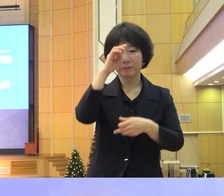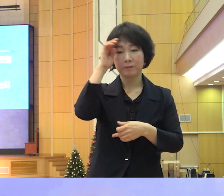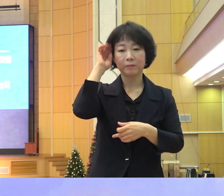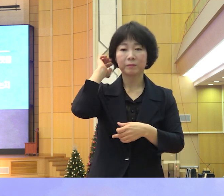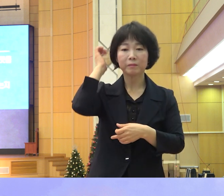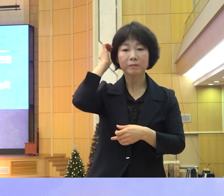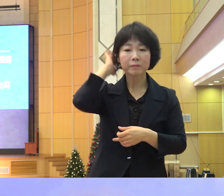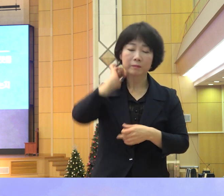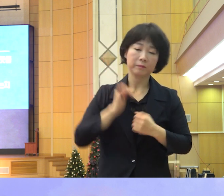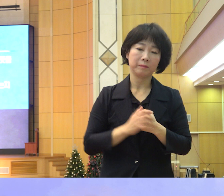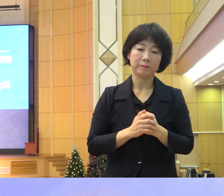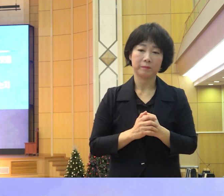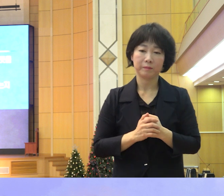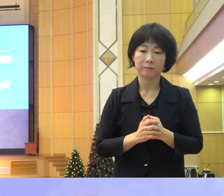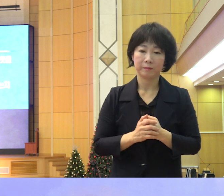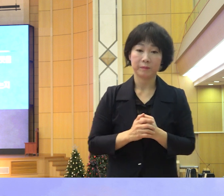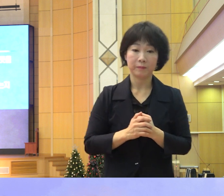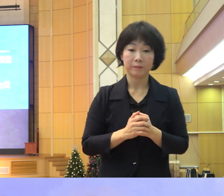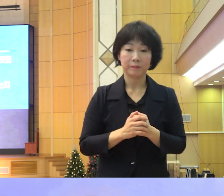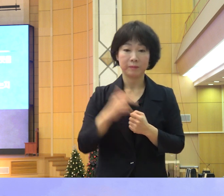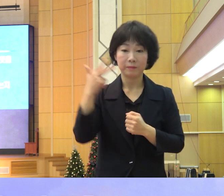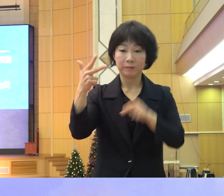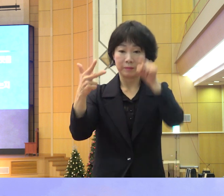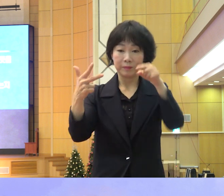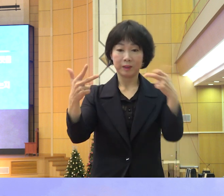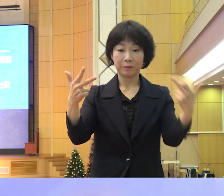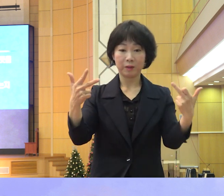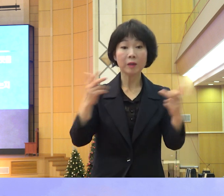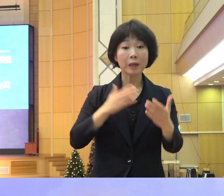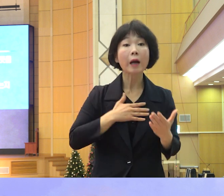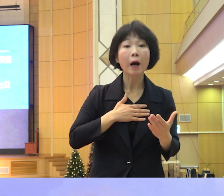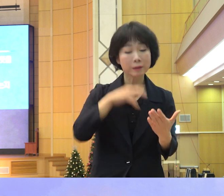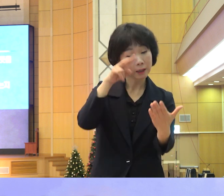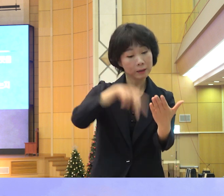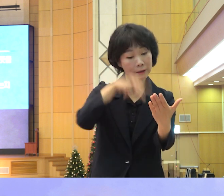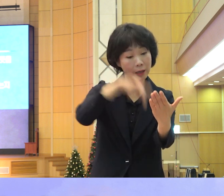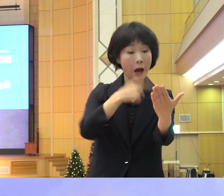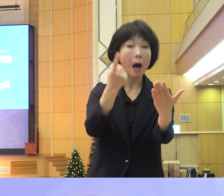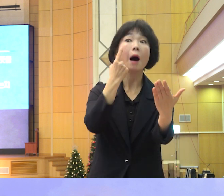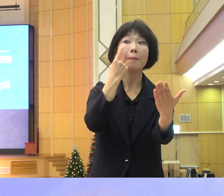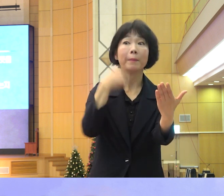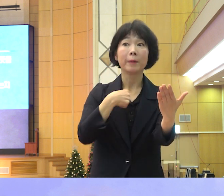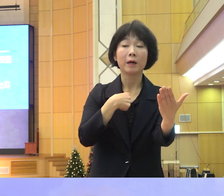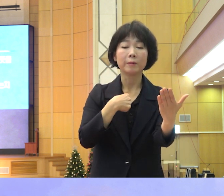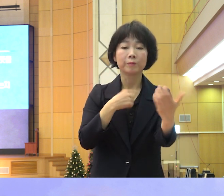요한복음 7장 17절 한 절만 봅니다.